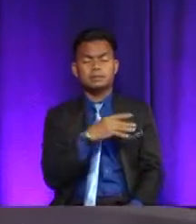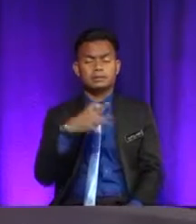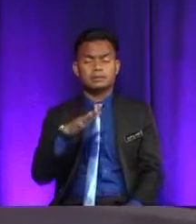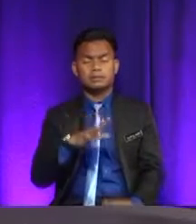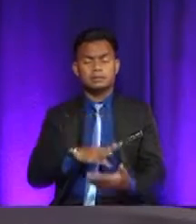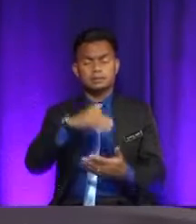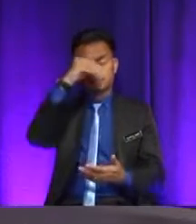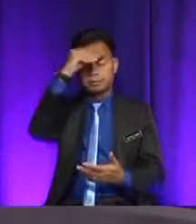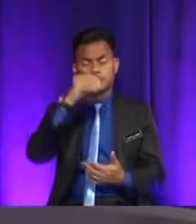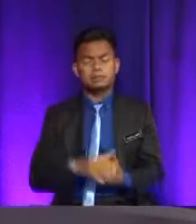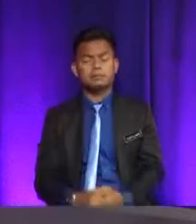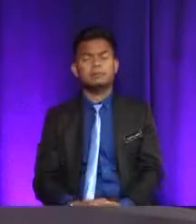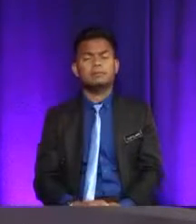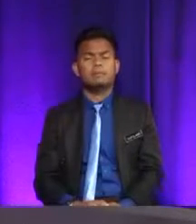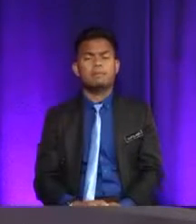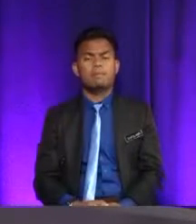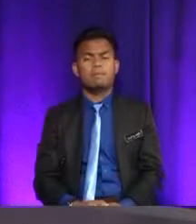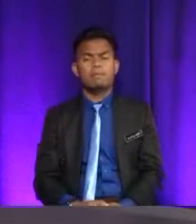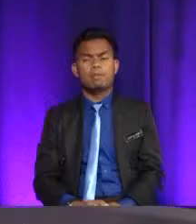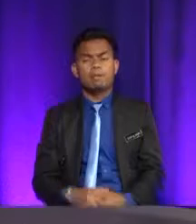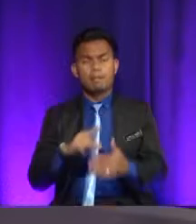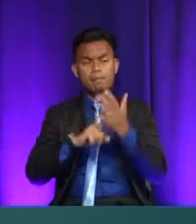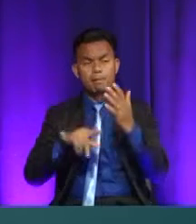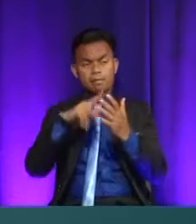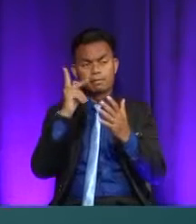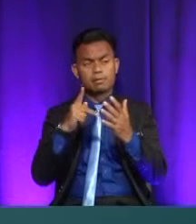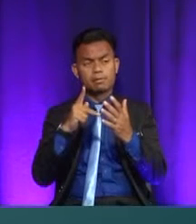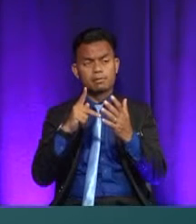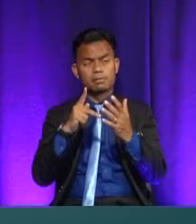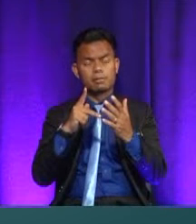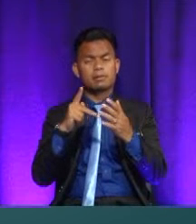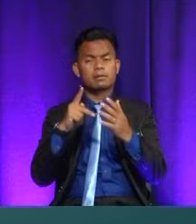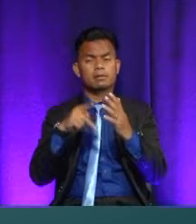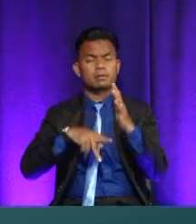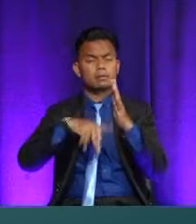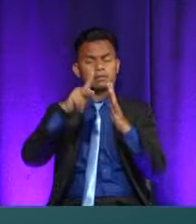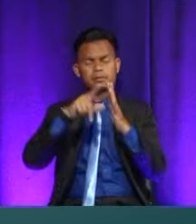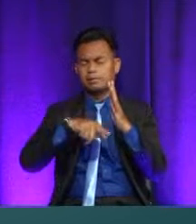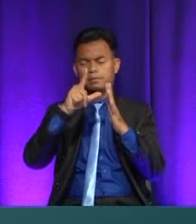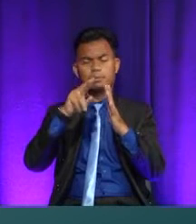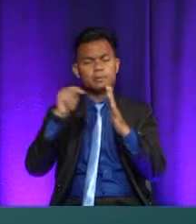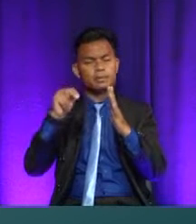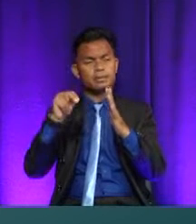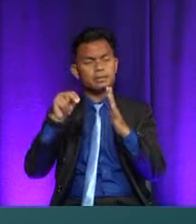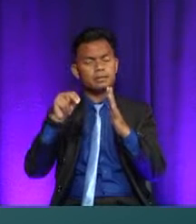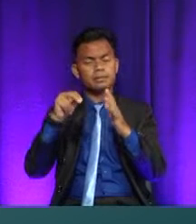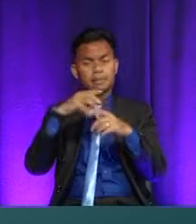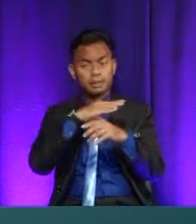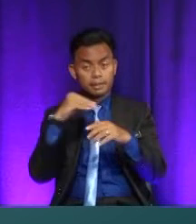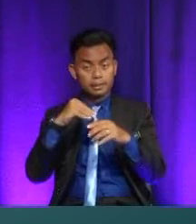kita cari so kita selesaikan karena sekali tekan dapat ini